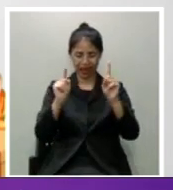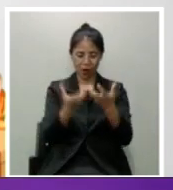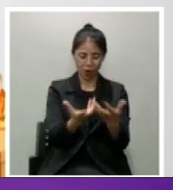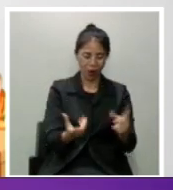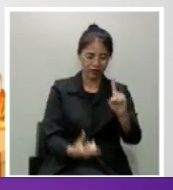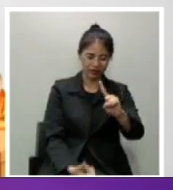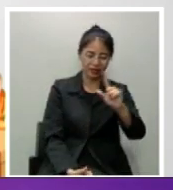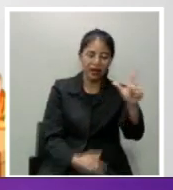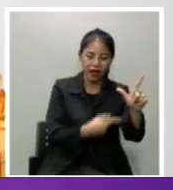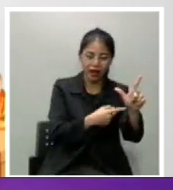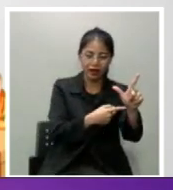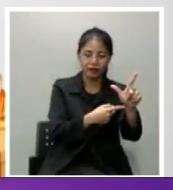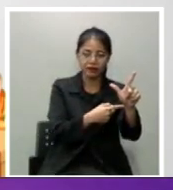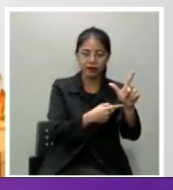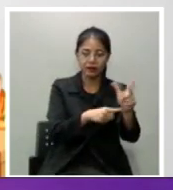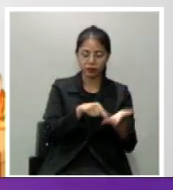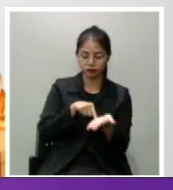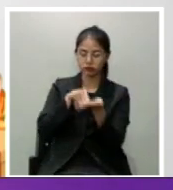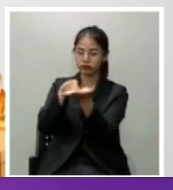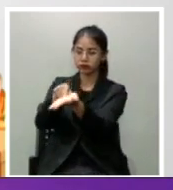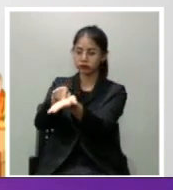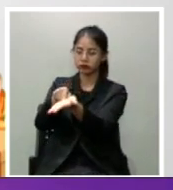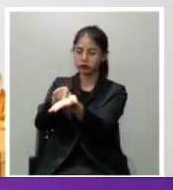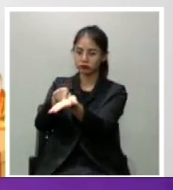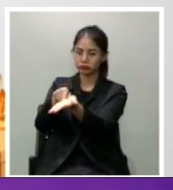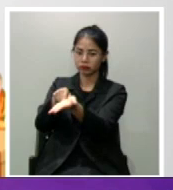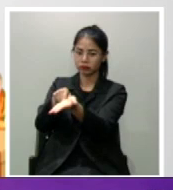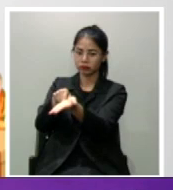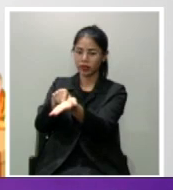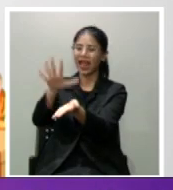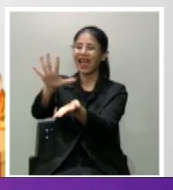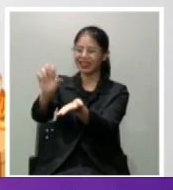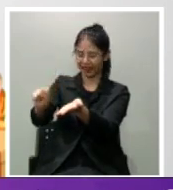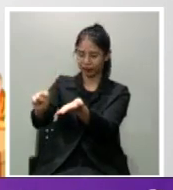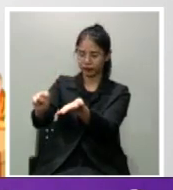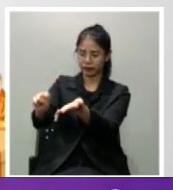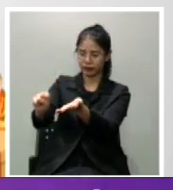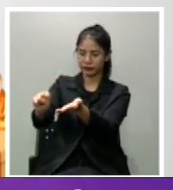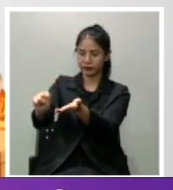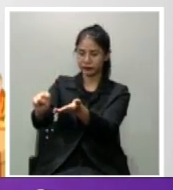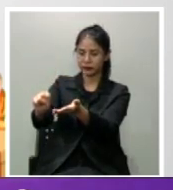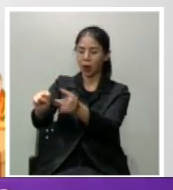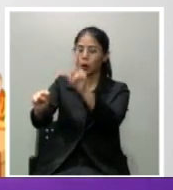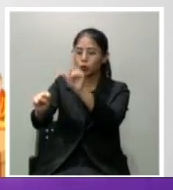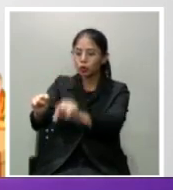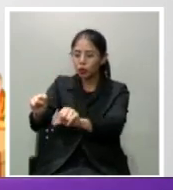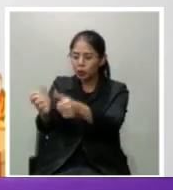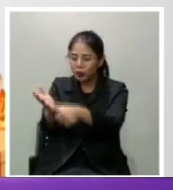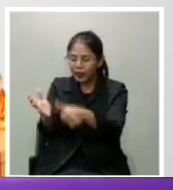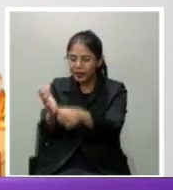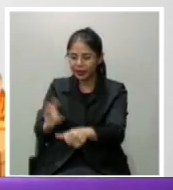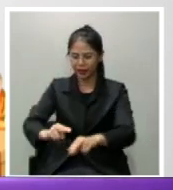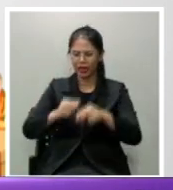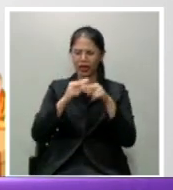แล้วมาดีแคลร์สำแดงว่า5แสนเพื่อจะได้เสียภาษีถูกเอกชนเ